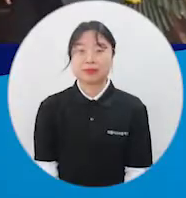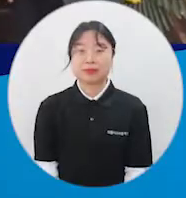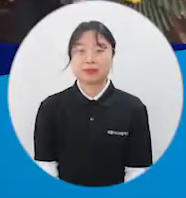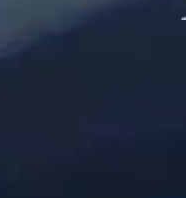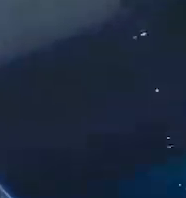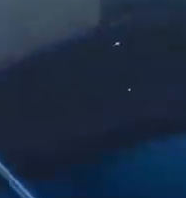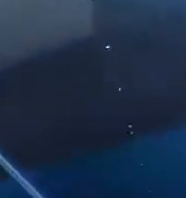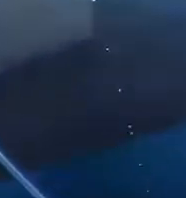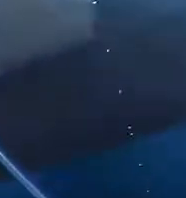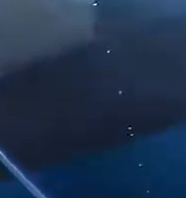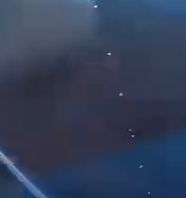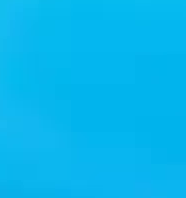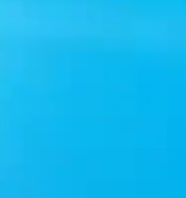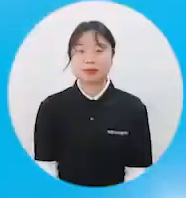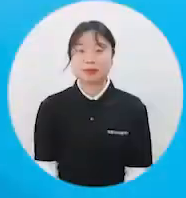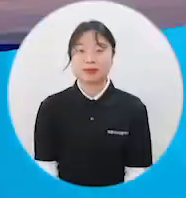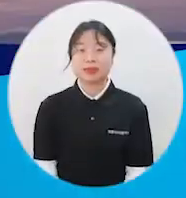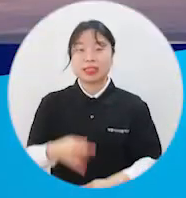개최했습니다.